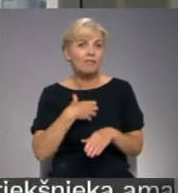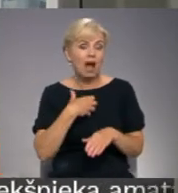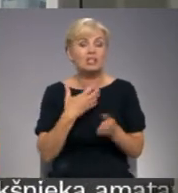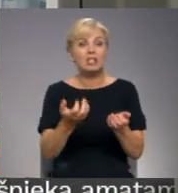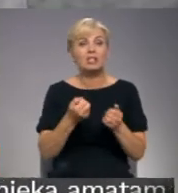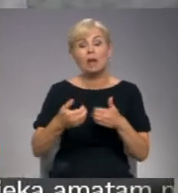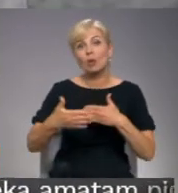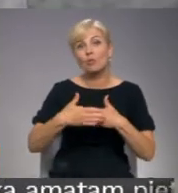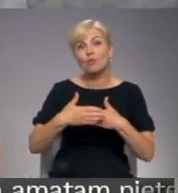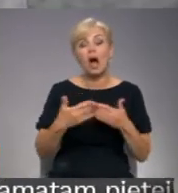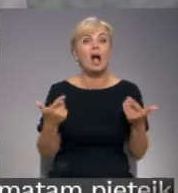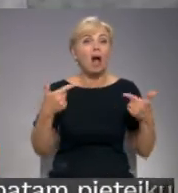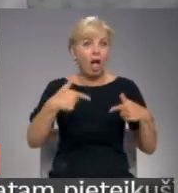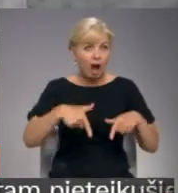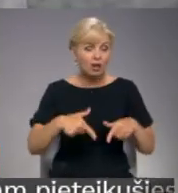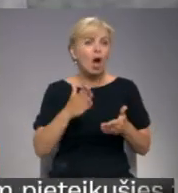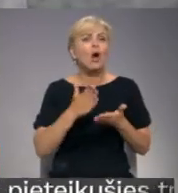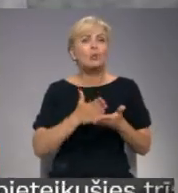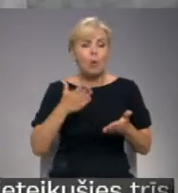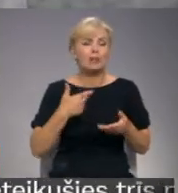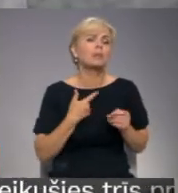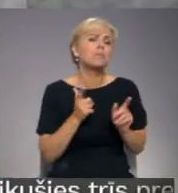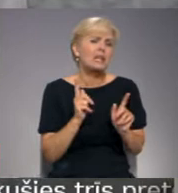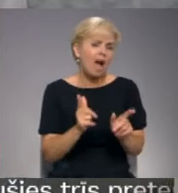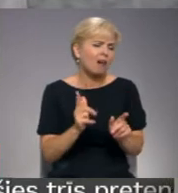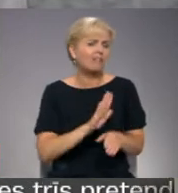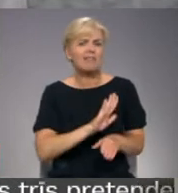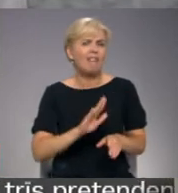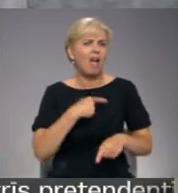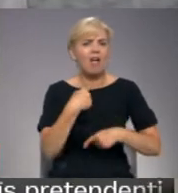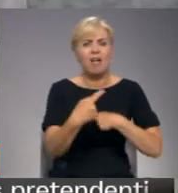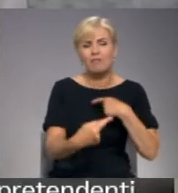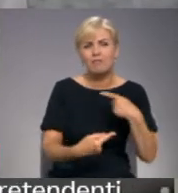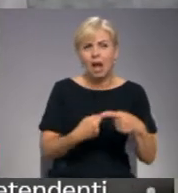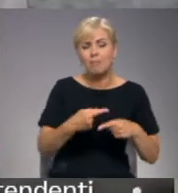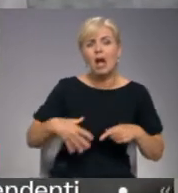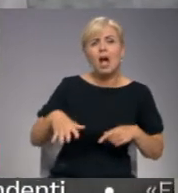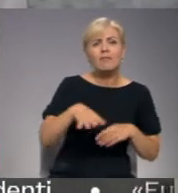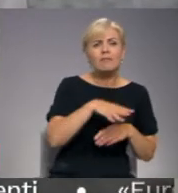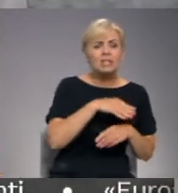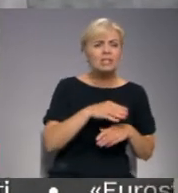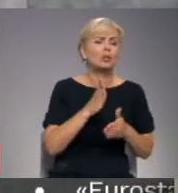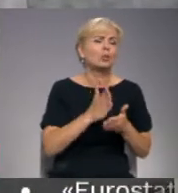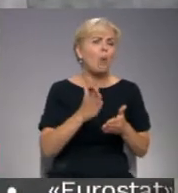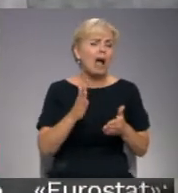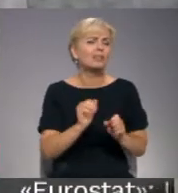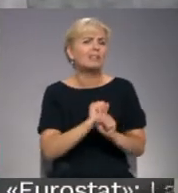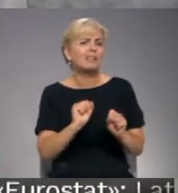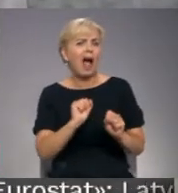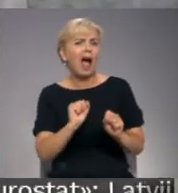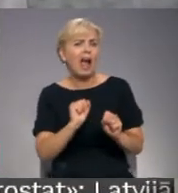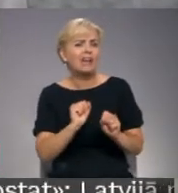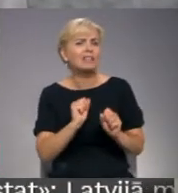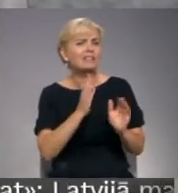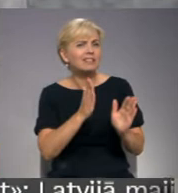tuvākajā laikā. Es noteikti varu piekrist, ka nevienmēr varbūt viss ir tik raiti, kā sākotnēji plānots,